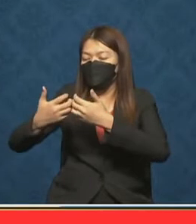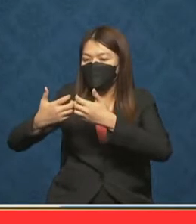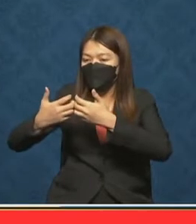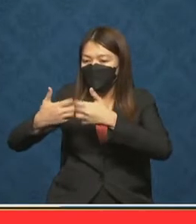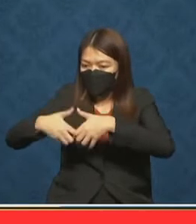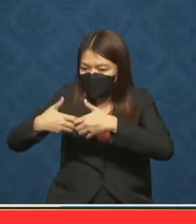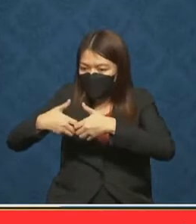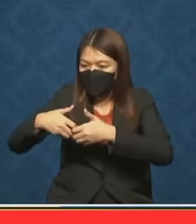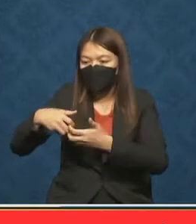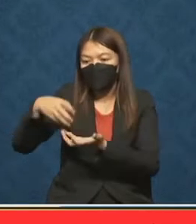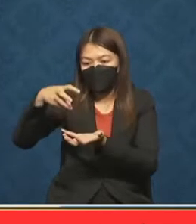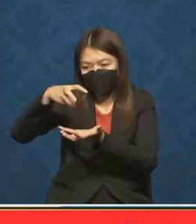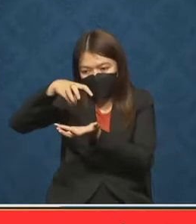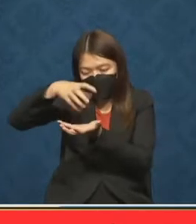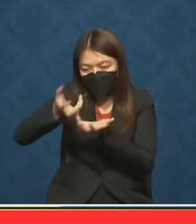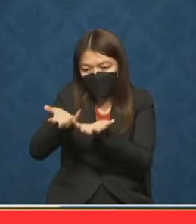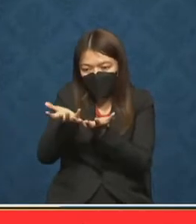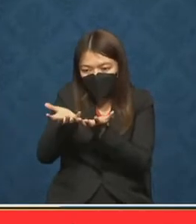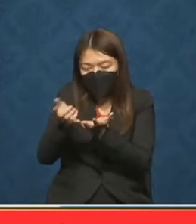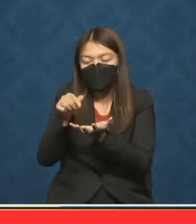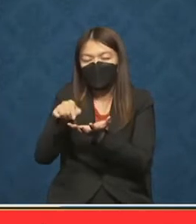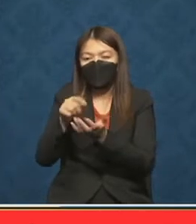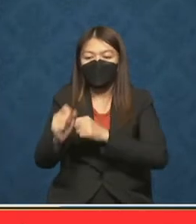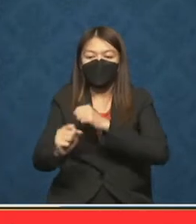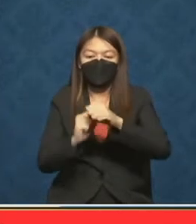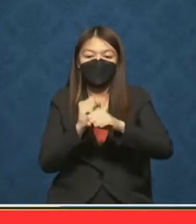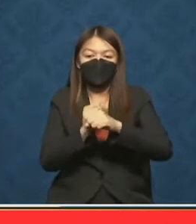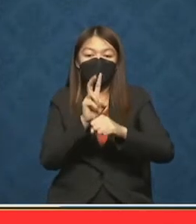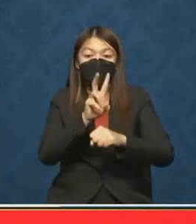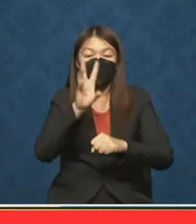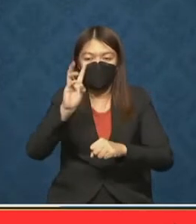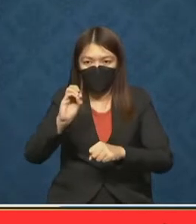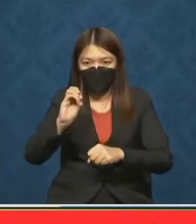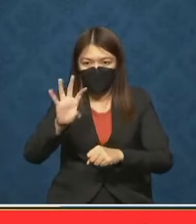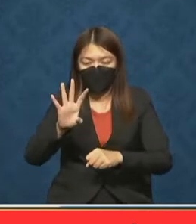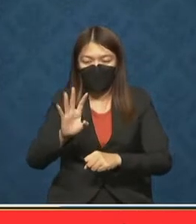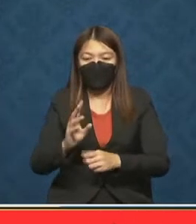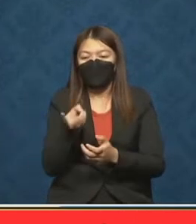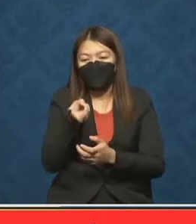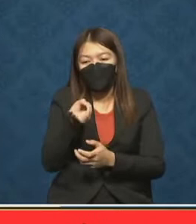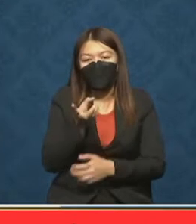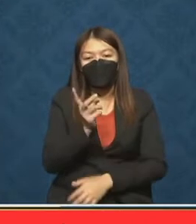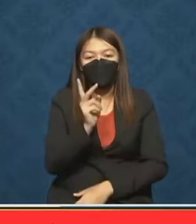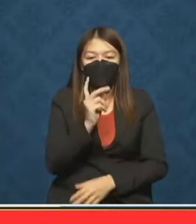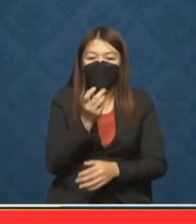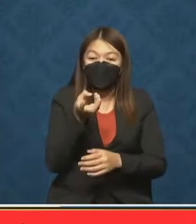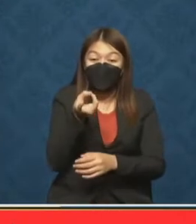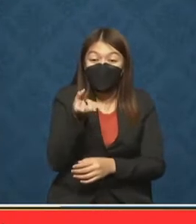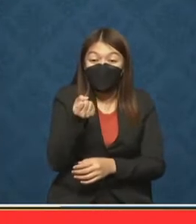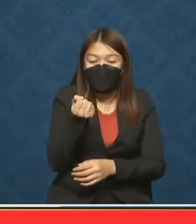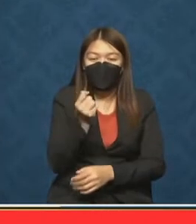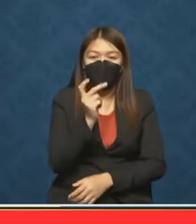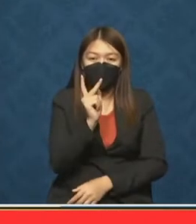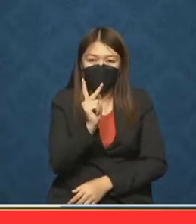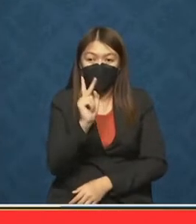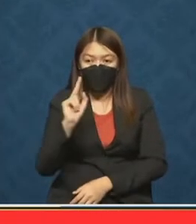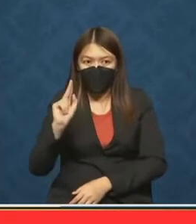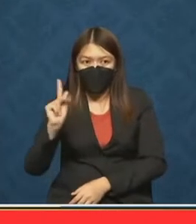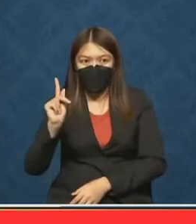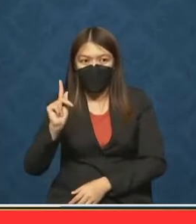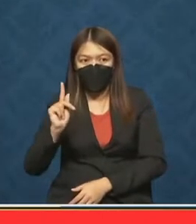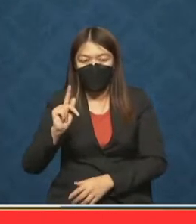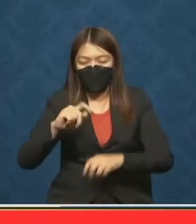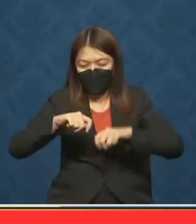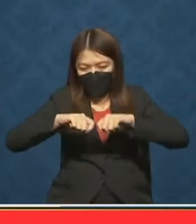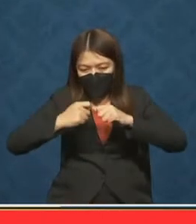ด้วย